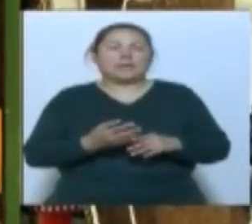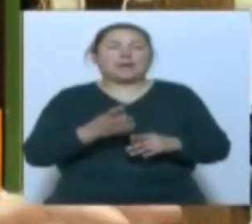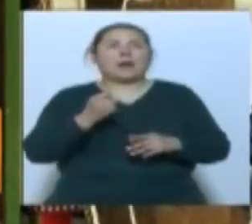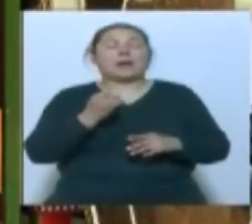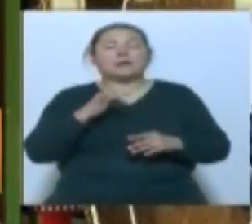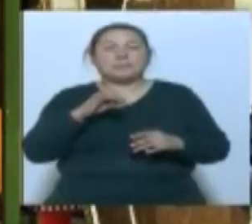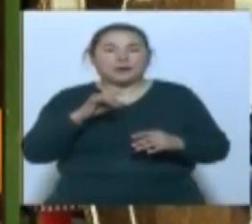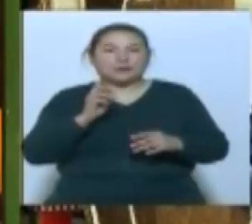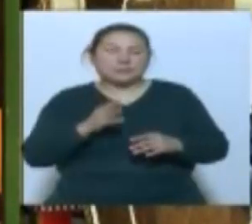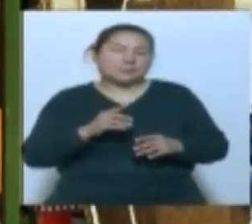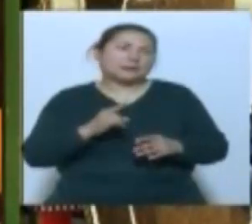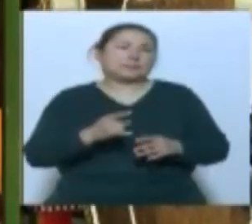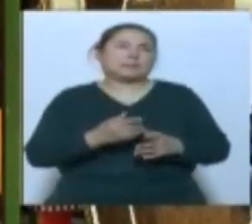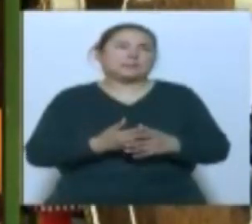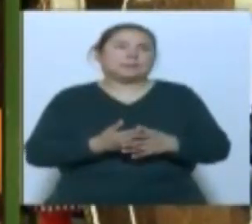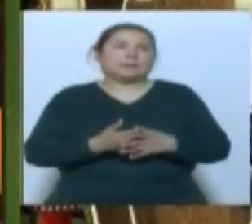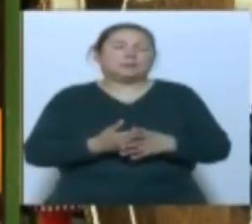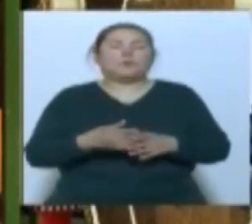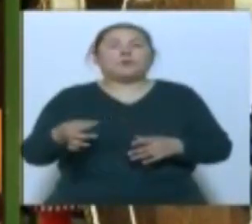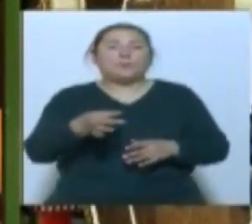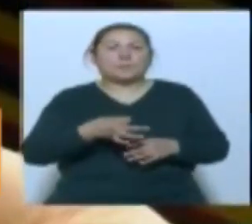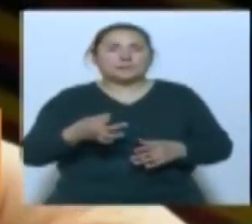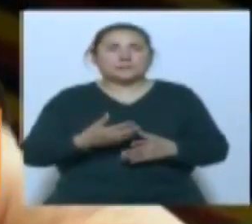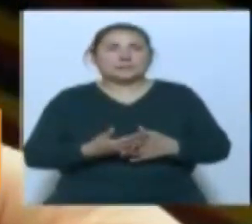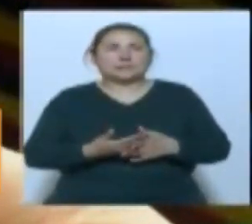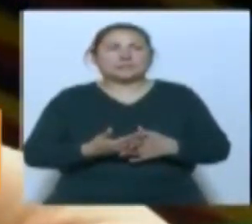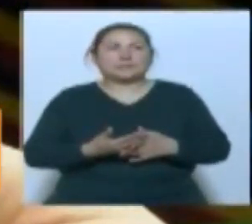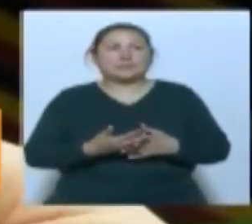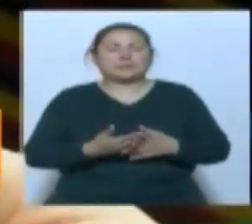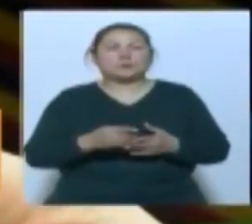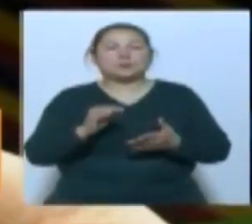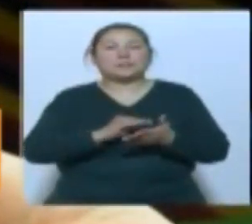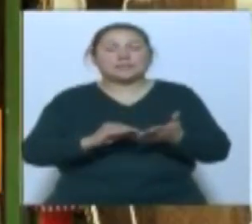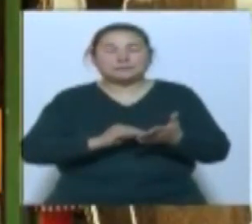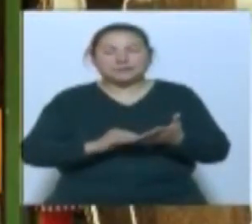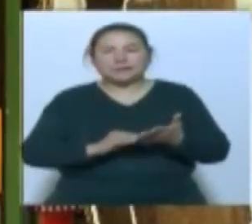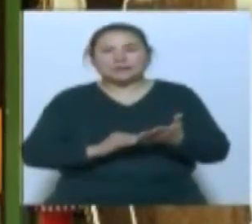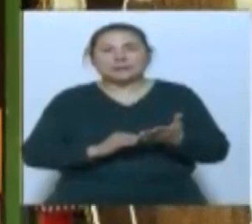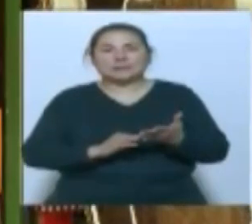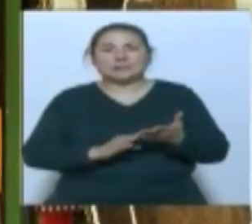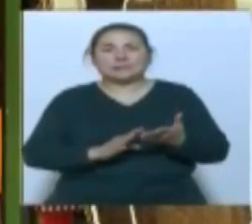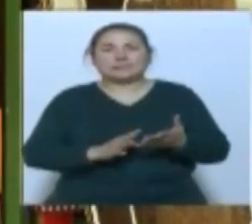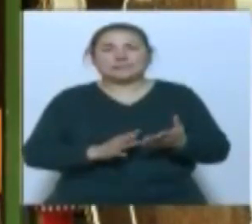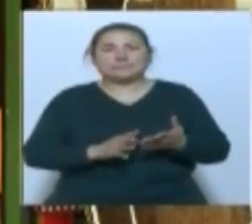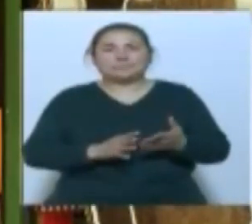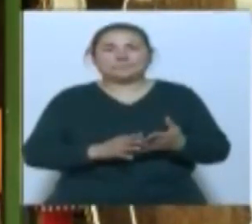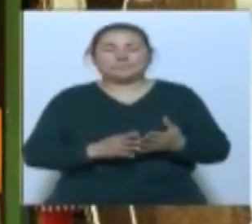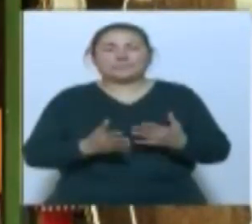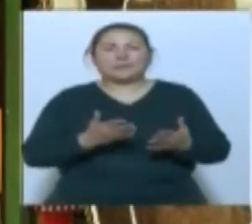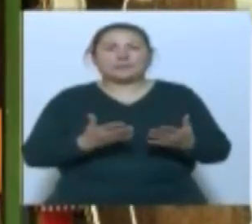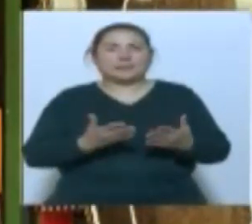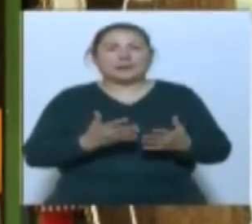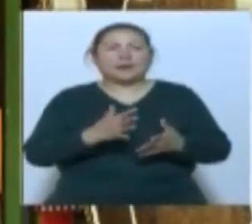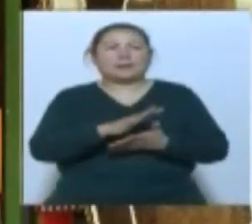аймақтық лауреат дейді, олар дейтін сірә болып жатыр. Олар көп енді. Жаза бергім келеді. Енді ары